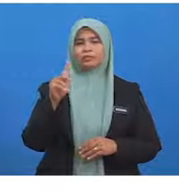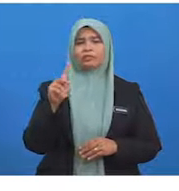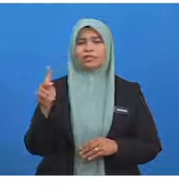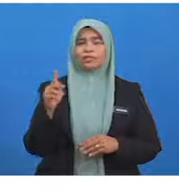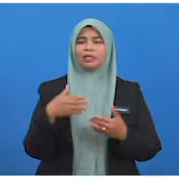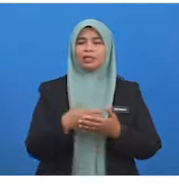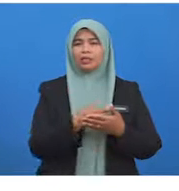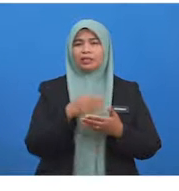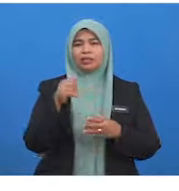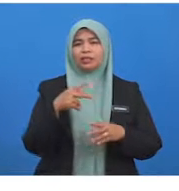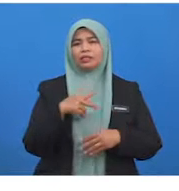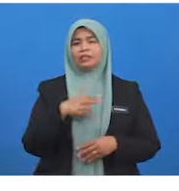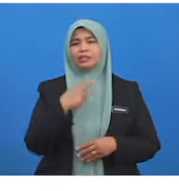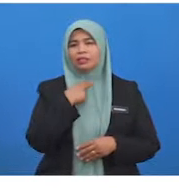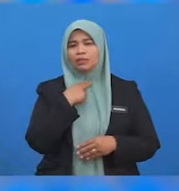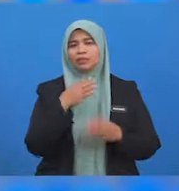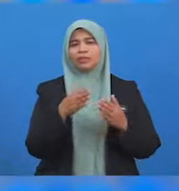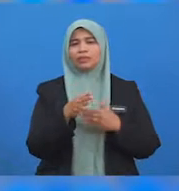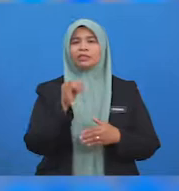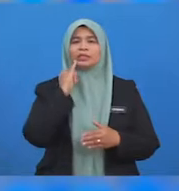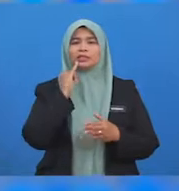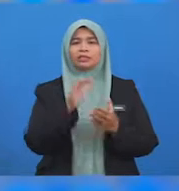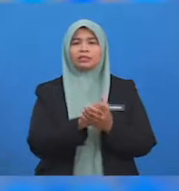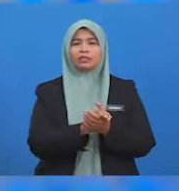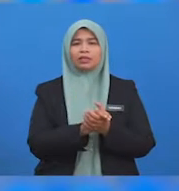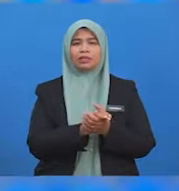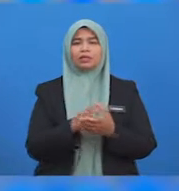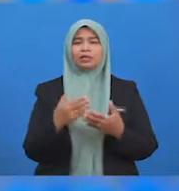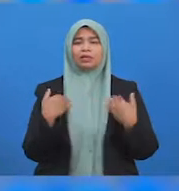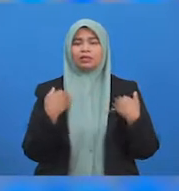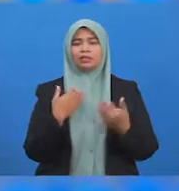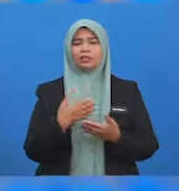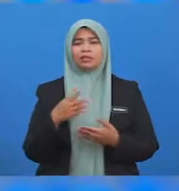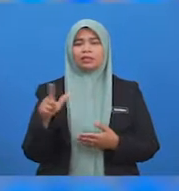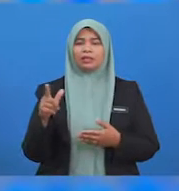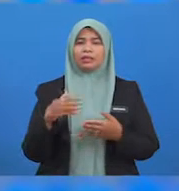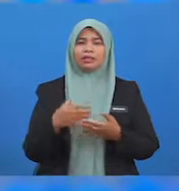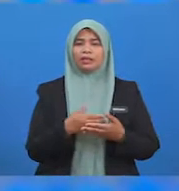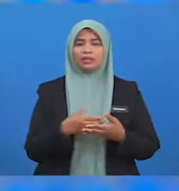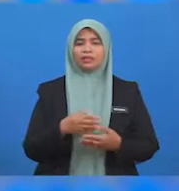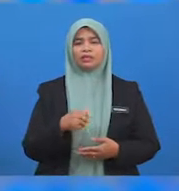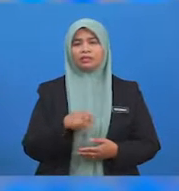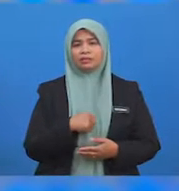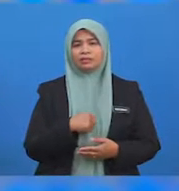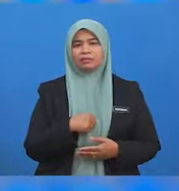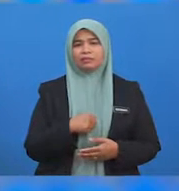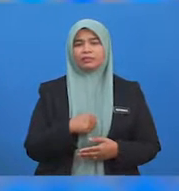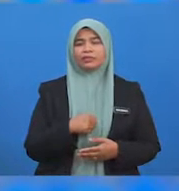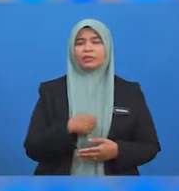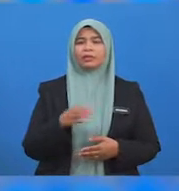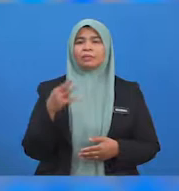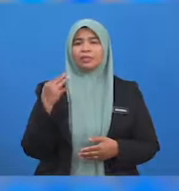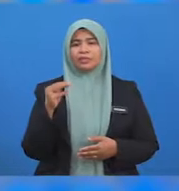merupakan anaknya. Maka Zainal akan dikenakan hukuman qadhaf jika dia